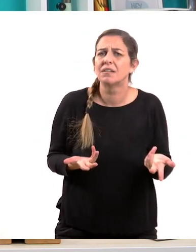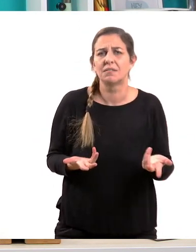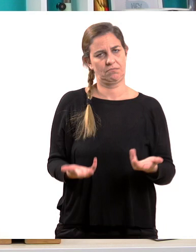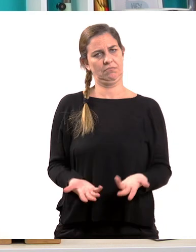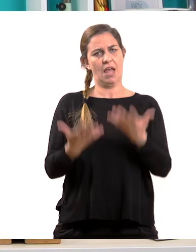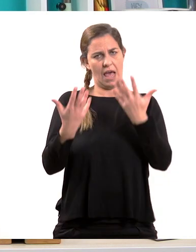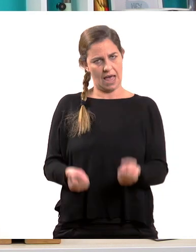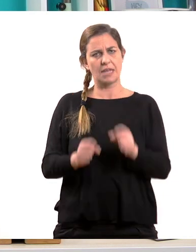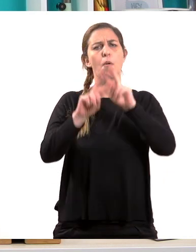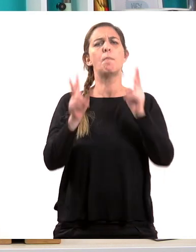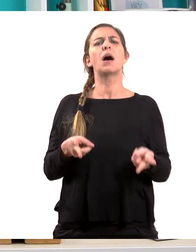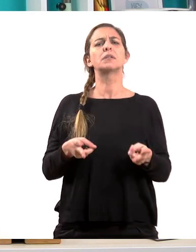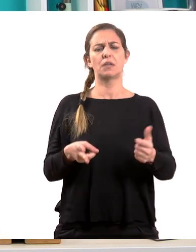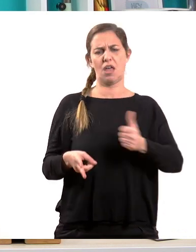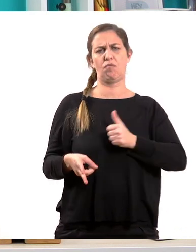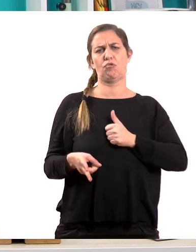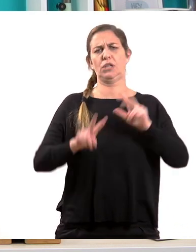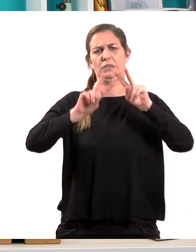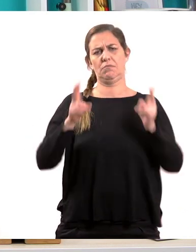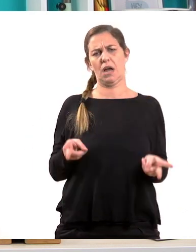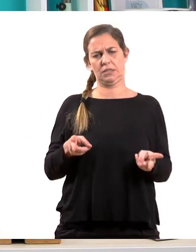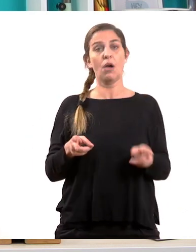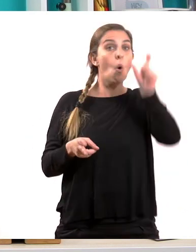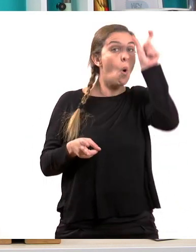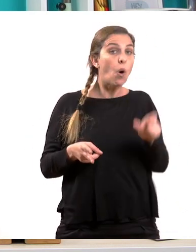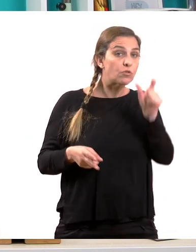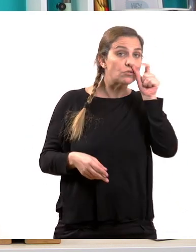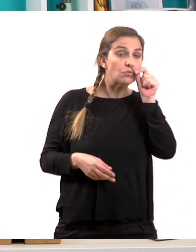Ένας που έχει ένα μαγαζί. Έκανε